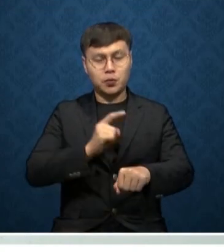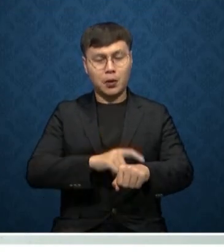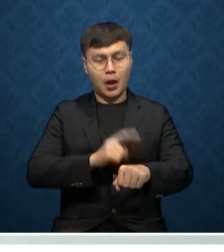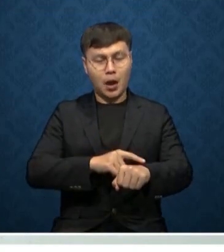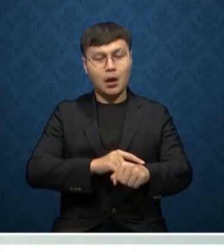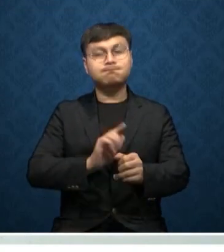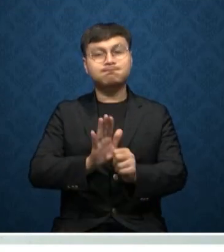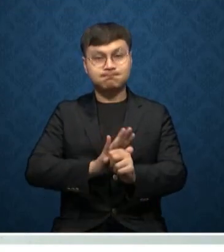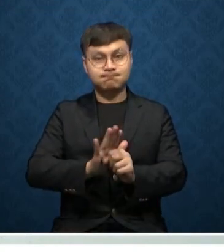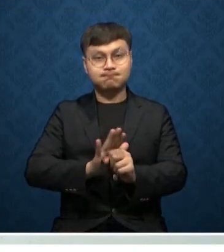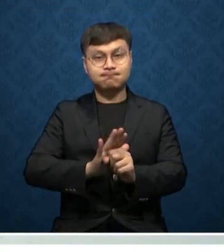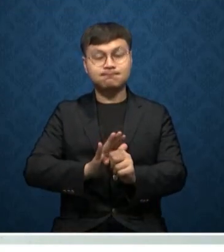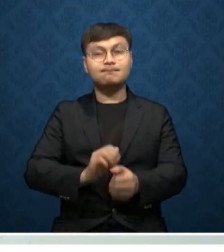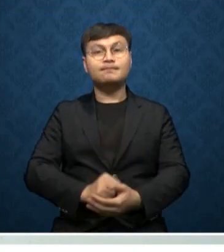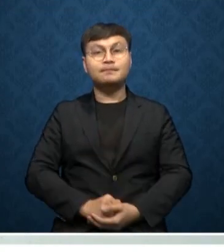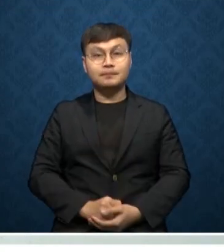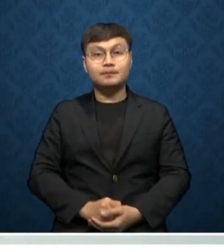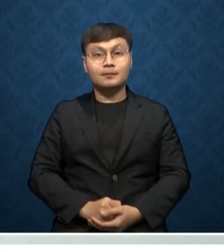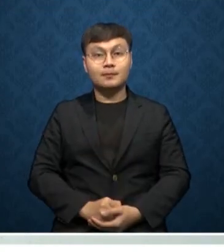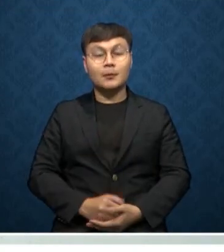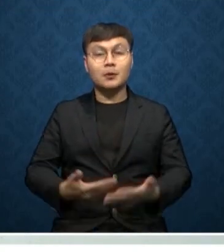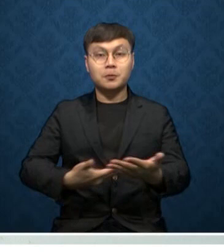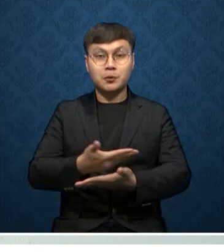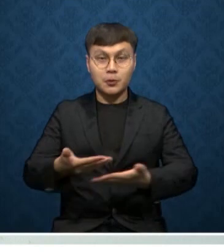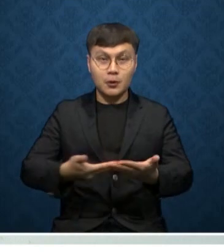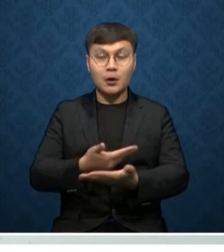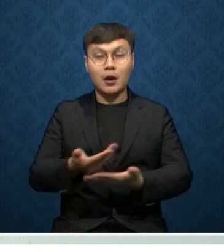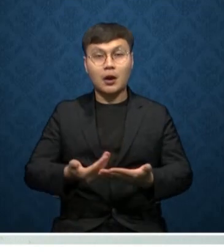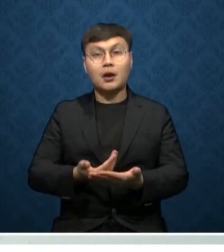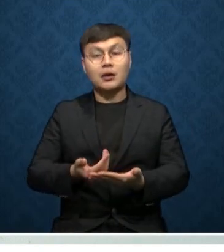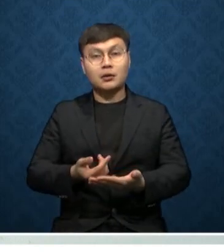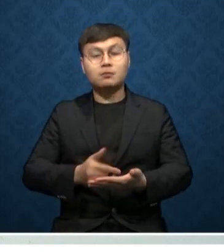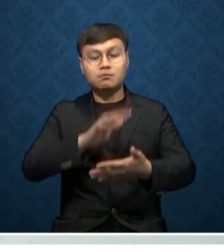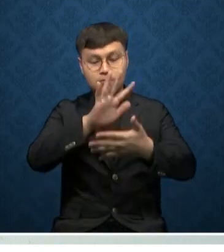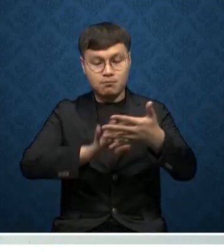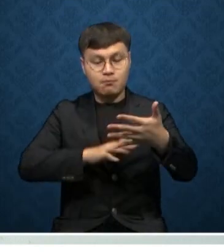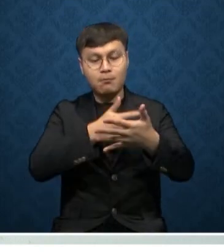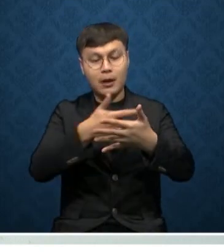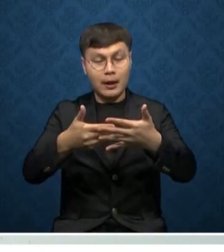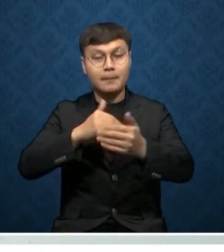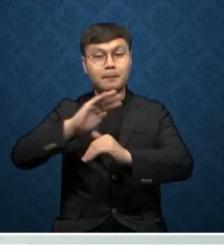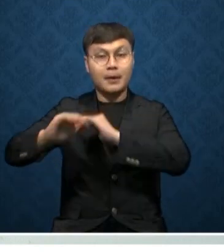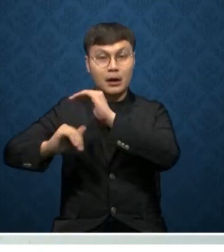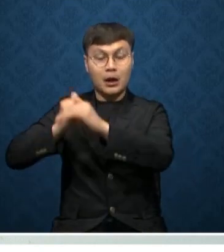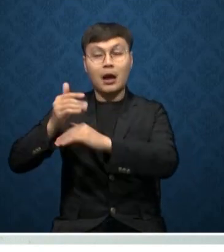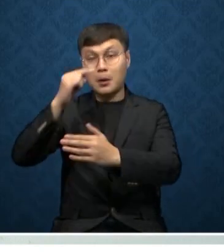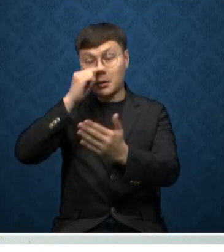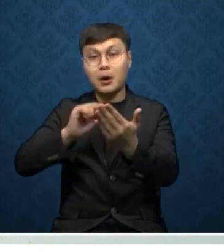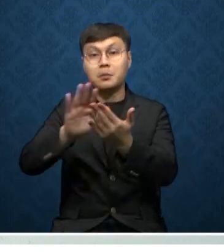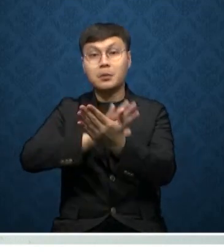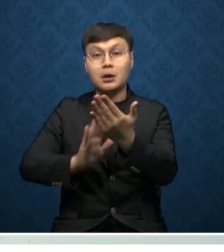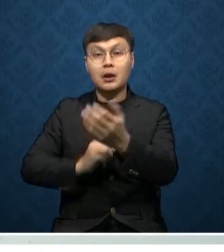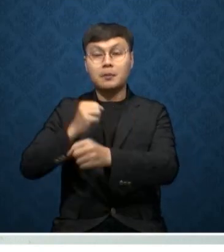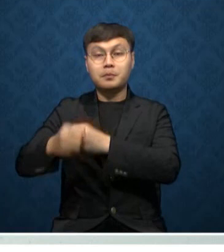ควรแล้วสำหรับการพิจารณารายงานสรุปผลการดำเนินการตามแผนการปฏิรูปประเทศประจำปี